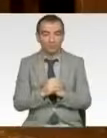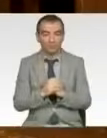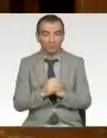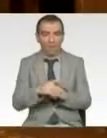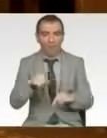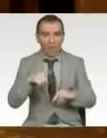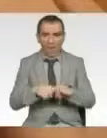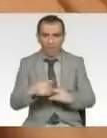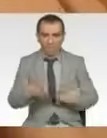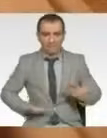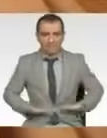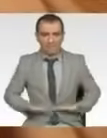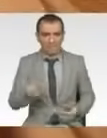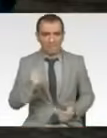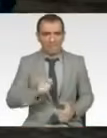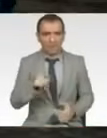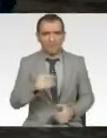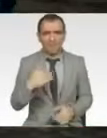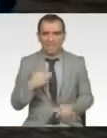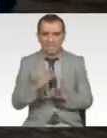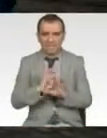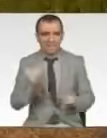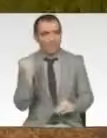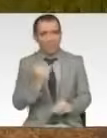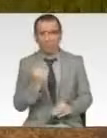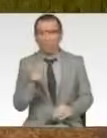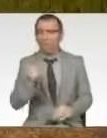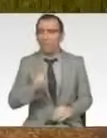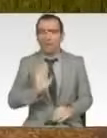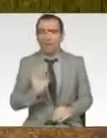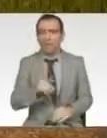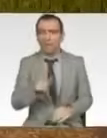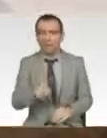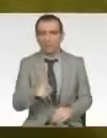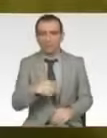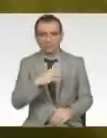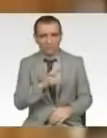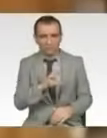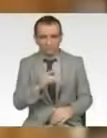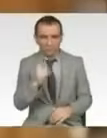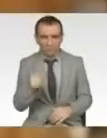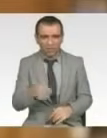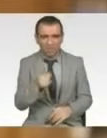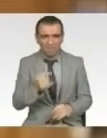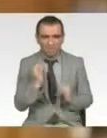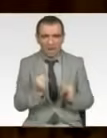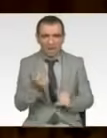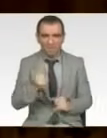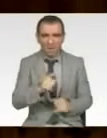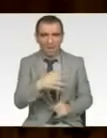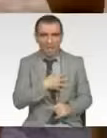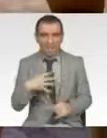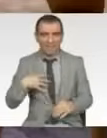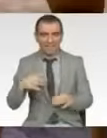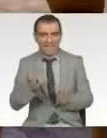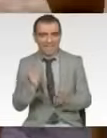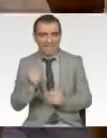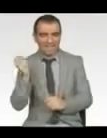Halifeye hizmet ettiğimden bana kimse fenalık yapamaz. Mahvettin çamaşırları mı? Anne terliği.